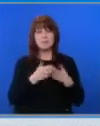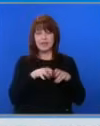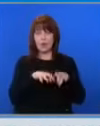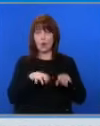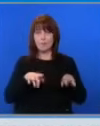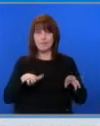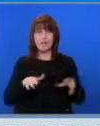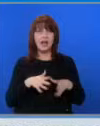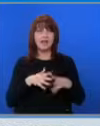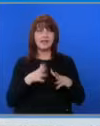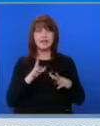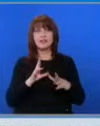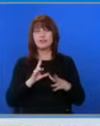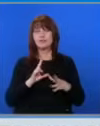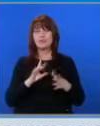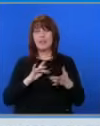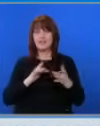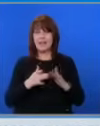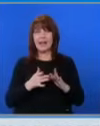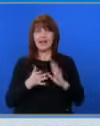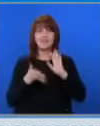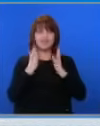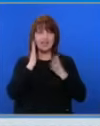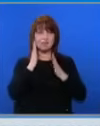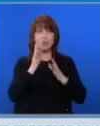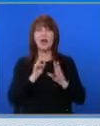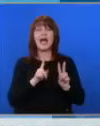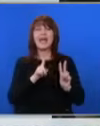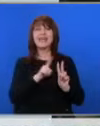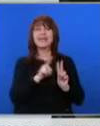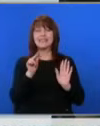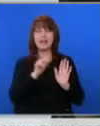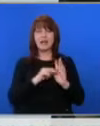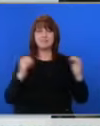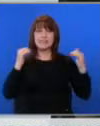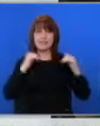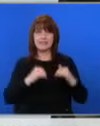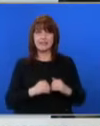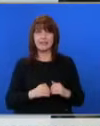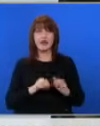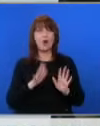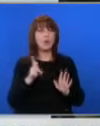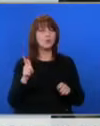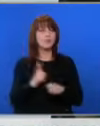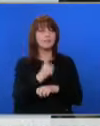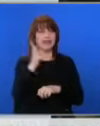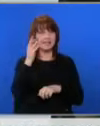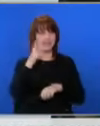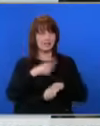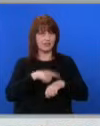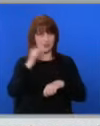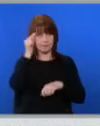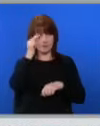си. Най-популярните социални мрежи в света, Facebook и Instagram, се сринаха днес. Сривът беше отчетен около 17 часа и 30